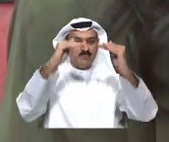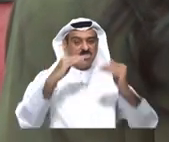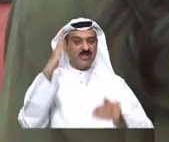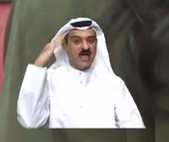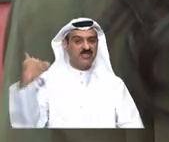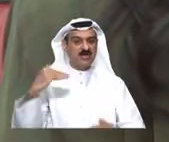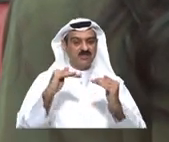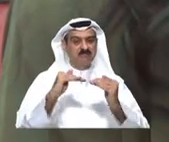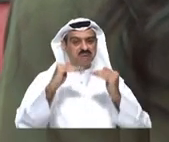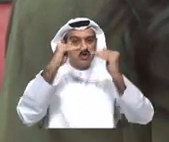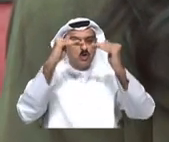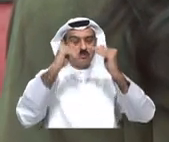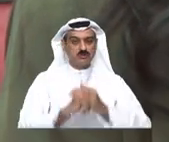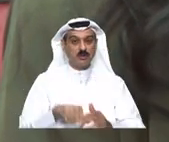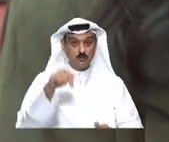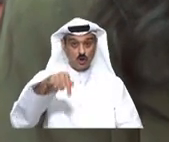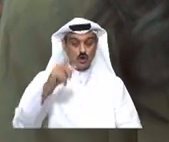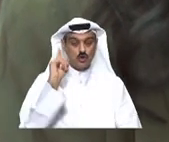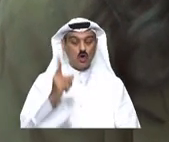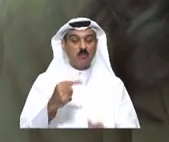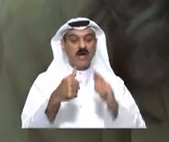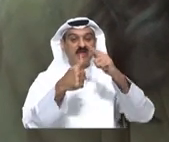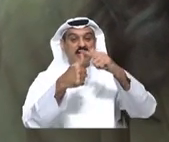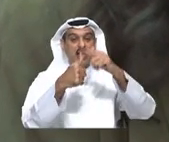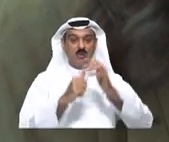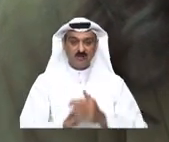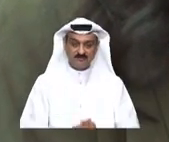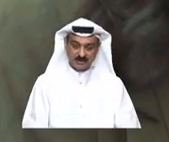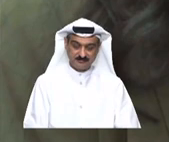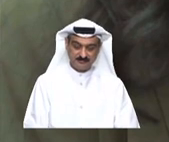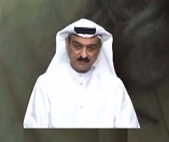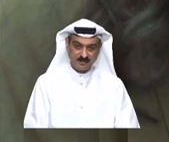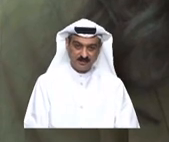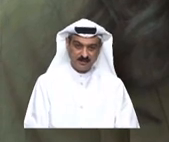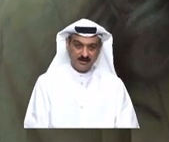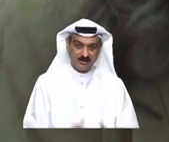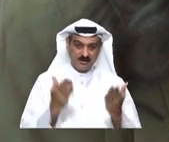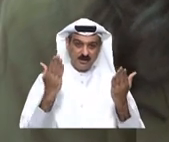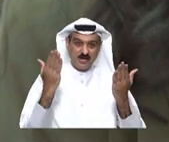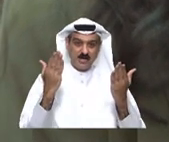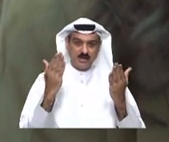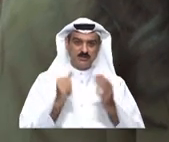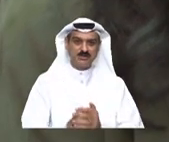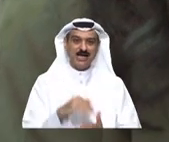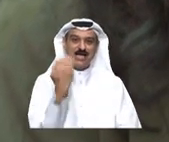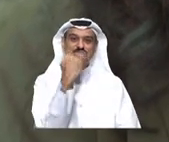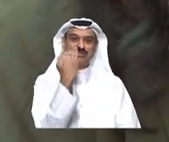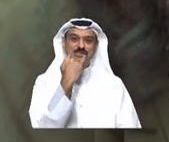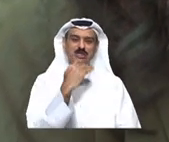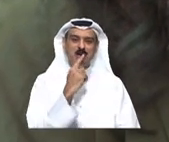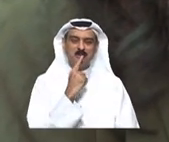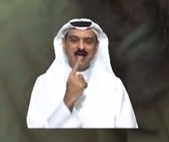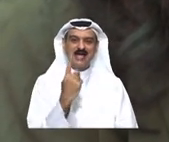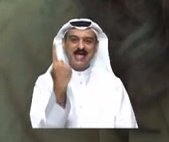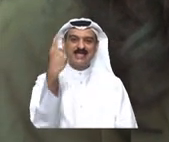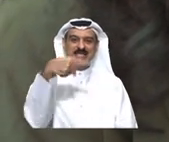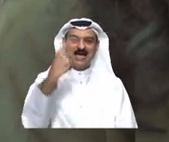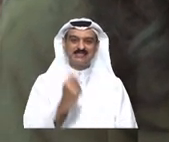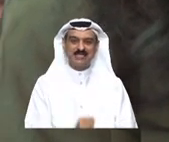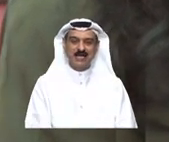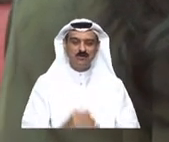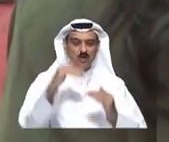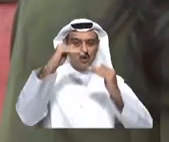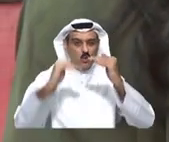الفتيات. اليوم أول يوم لنا للبطولة اللي هو إن شاء الله حق الأشبال من 11 سنة